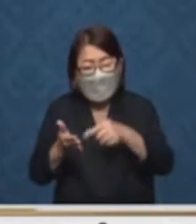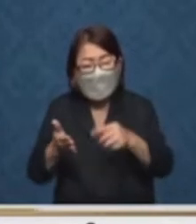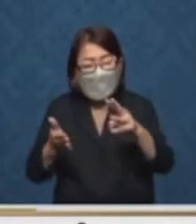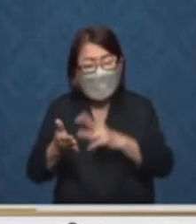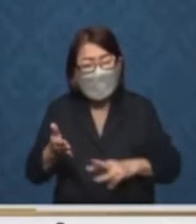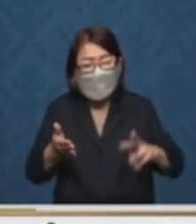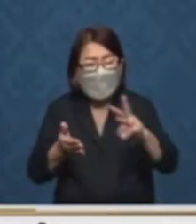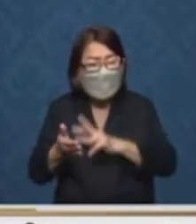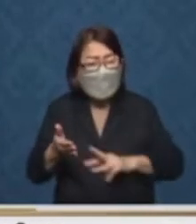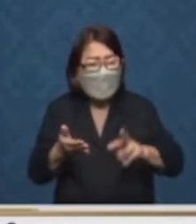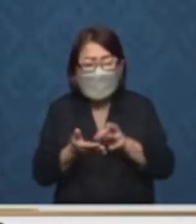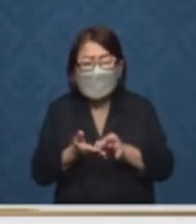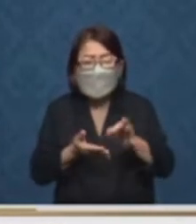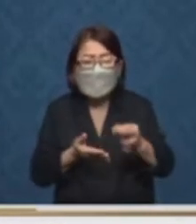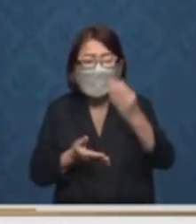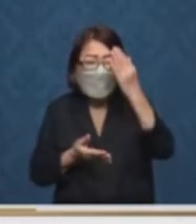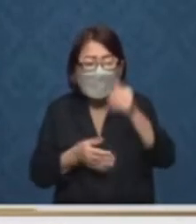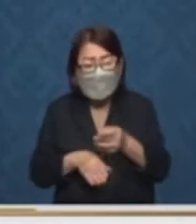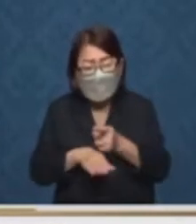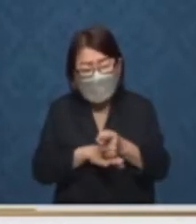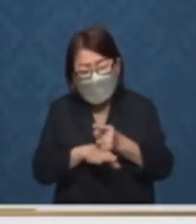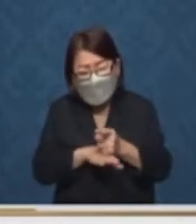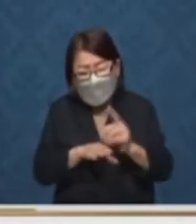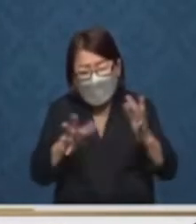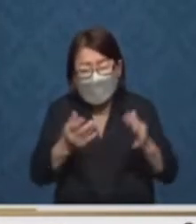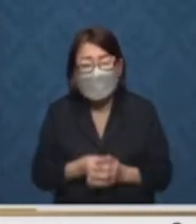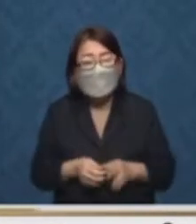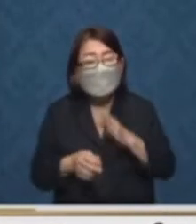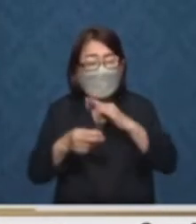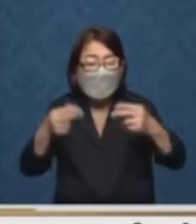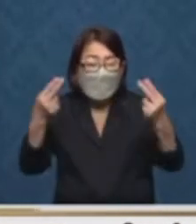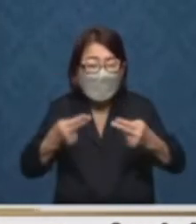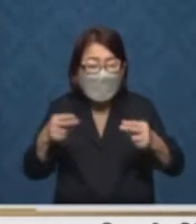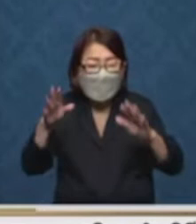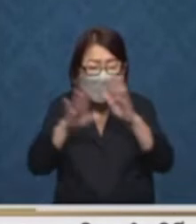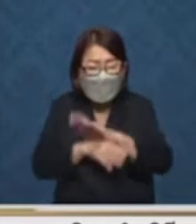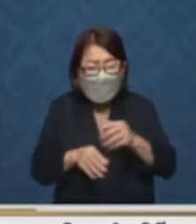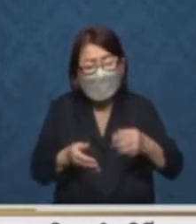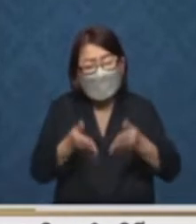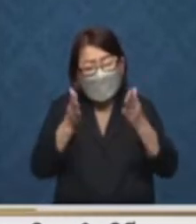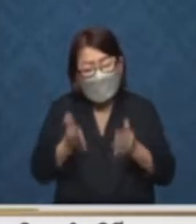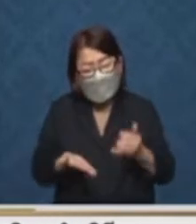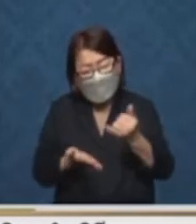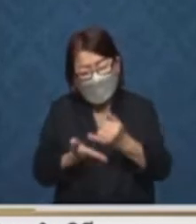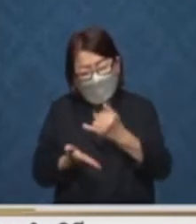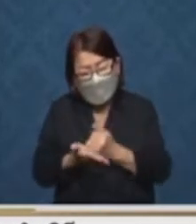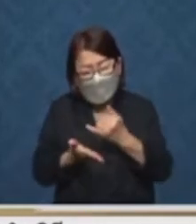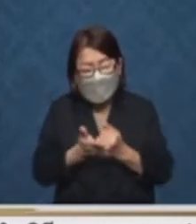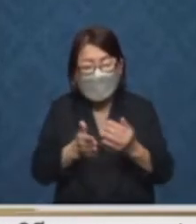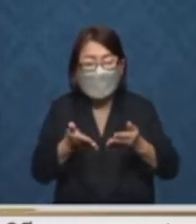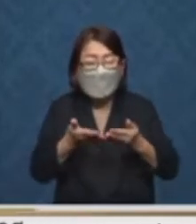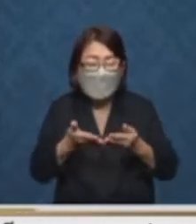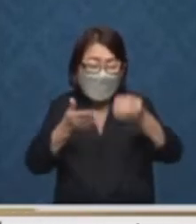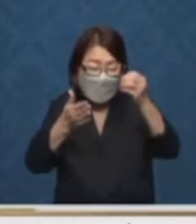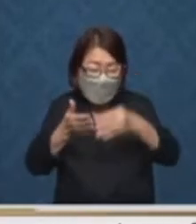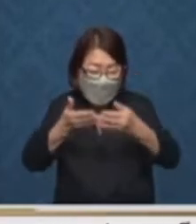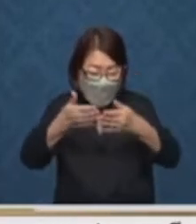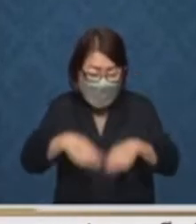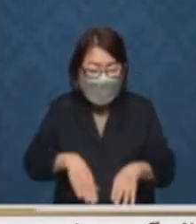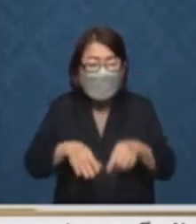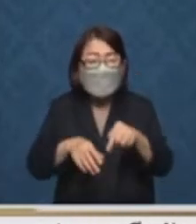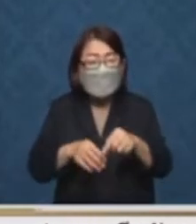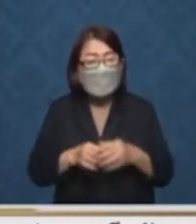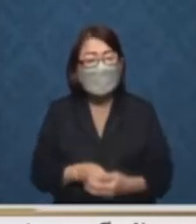ไม่มีอะไรครับเวลาเกิดสงครามมันก็เหมือนเรือโดยสารเขาก็จมทิ้งง่ายๆครับท่านประธานฮะนายกค